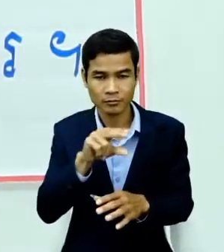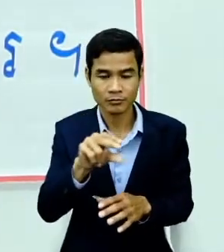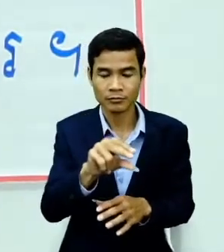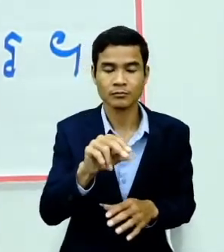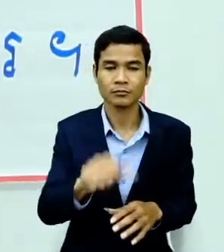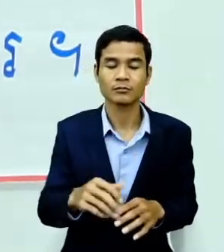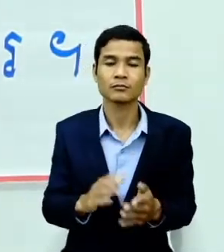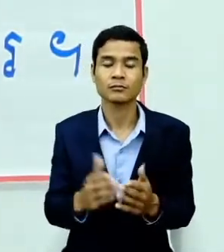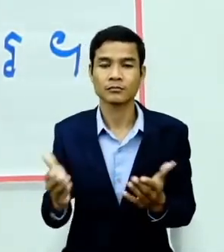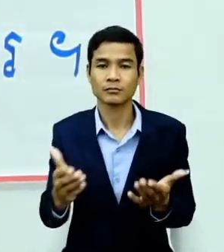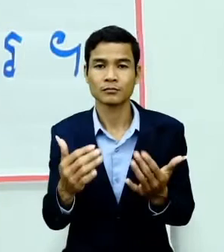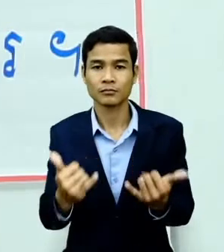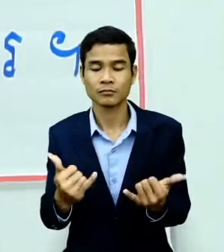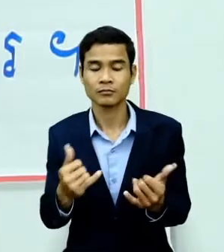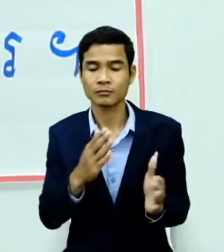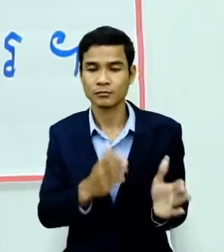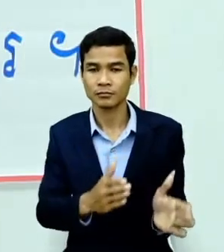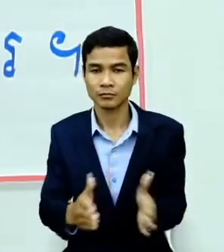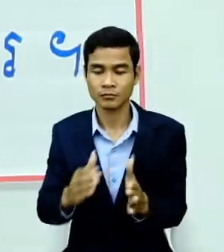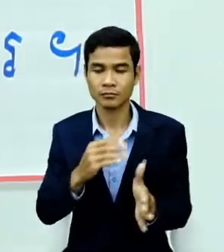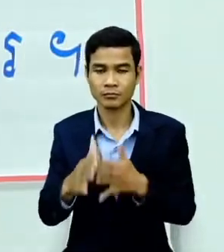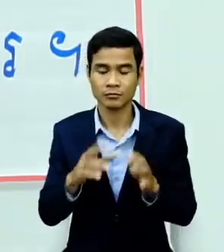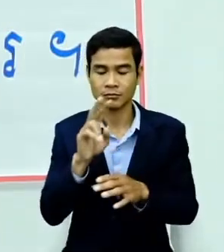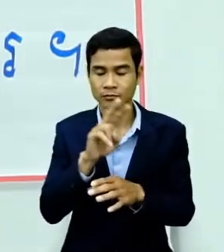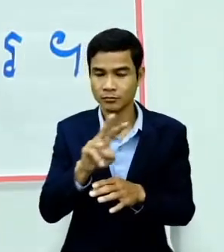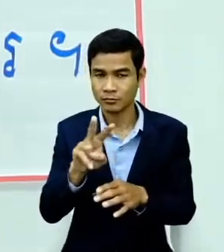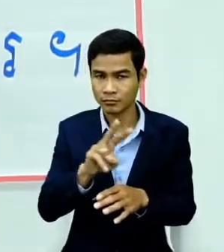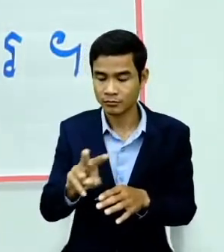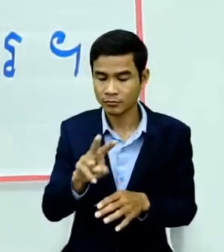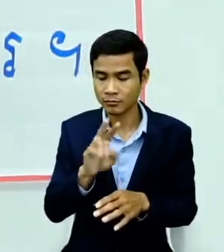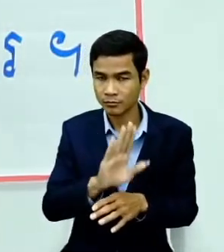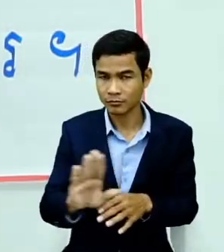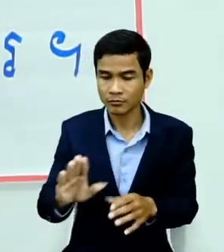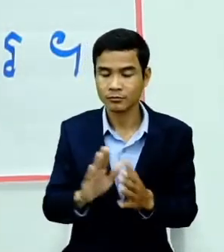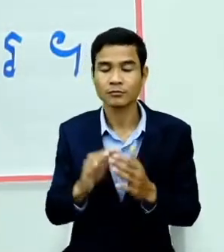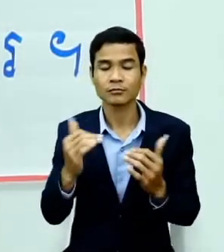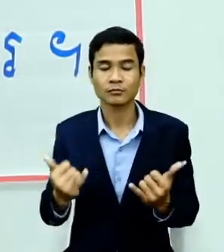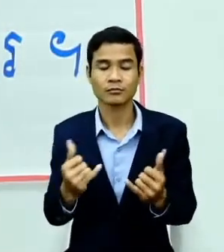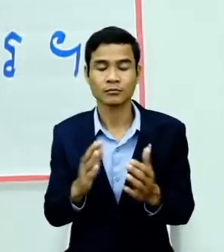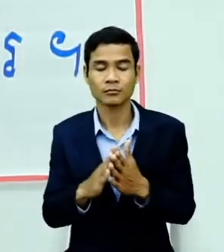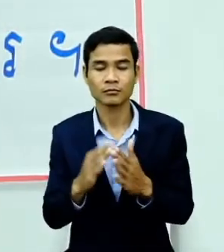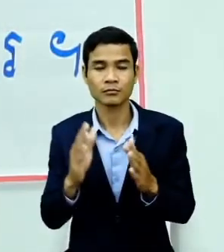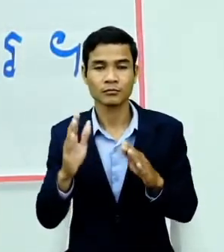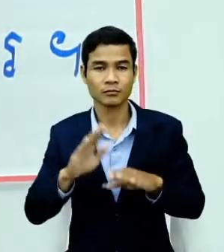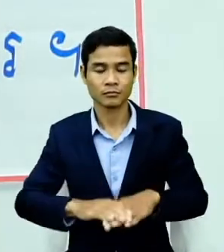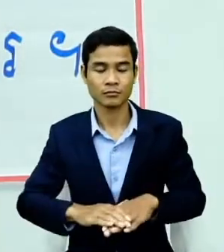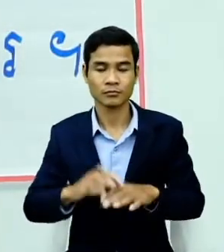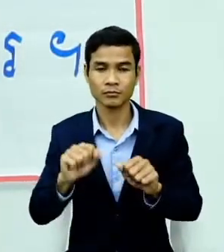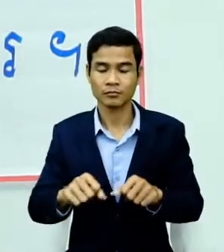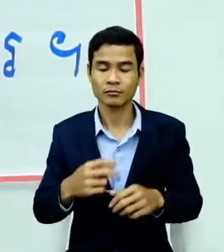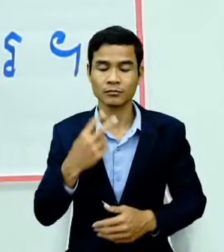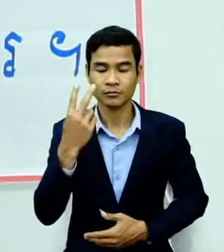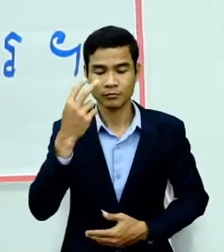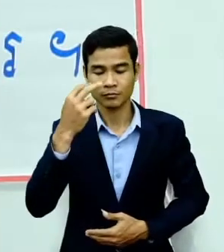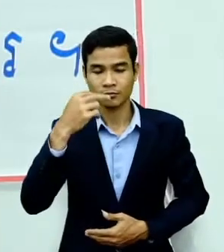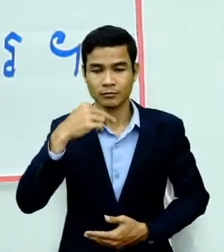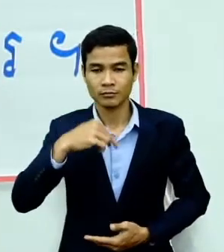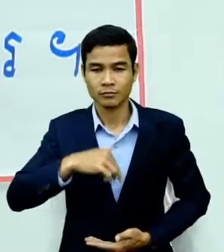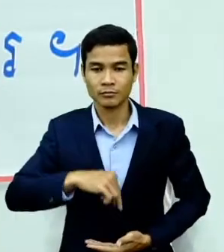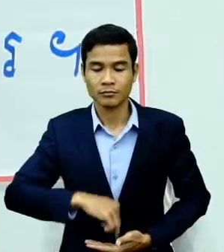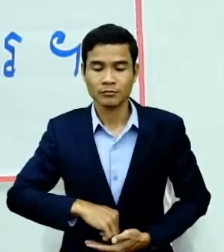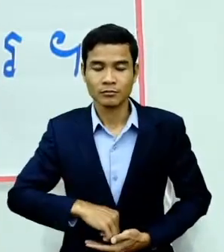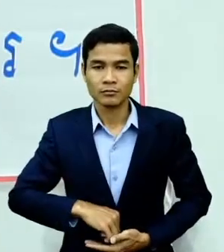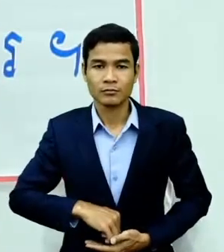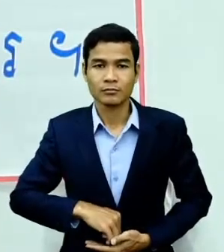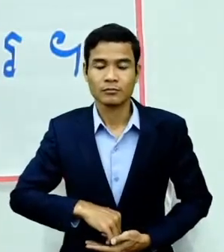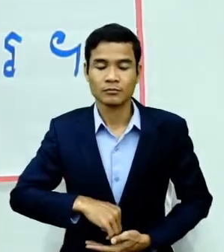កូនឥឡូវកូនកូនត្រៀមខ្លួនណាអានអត្ថបទឲ្យខ្លួនឯងតែមុននឹងអានអត្ថបទកូនកូនដាក់ដៃលើគ្នាឲ្យកូនដកដង្ហើមចេញចូលកុំឲ្យយើងហត់ពេ